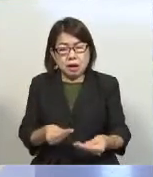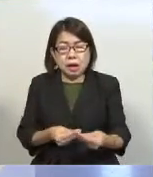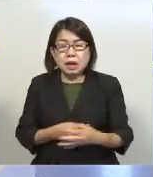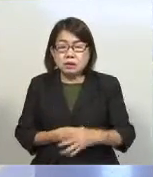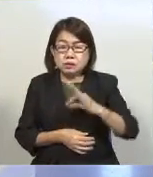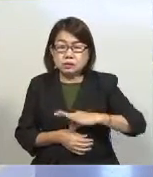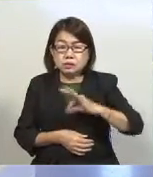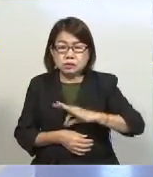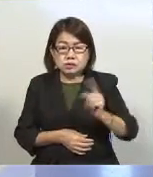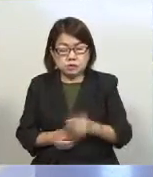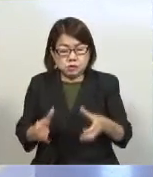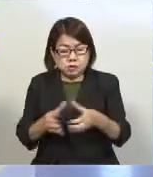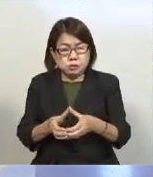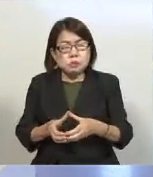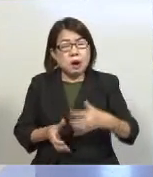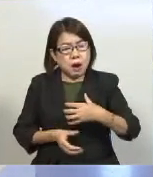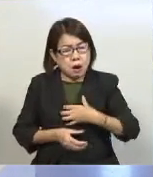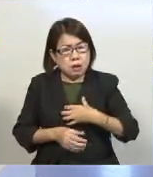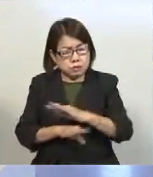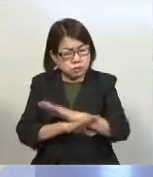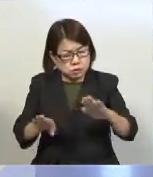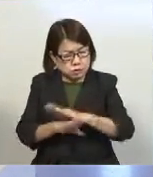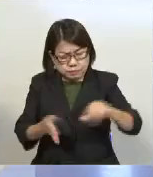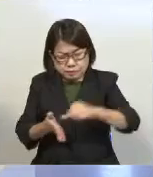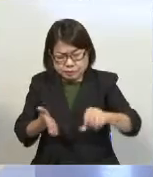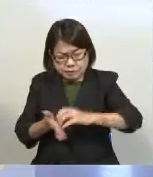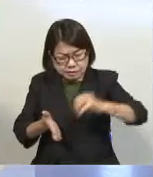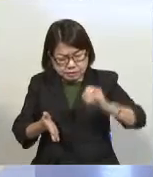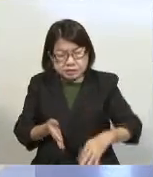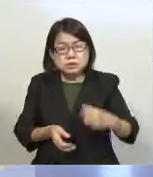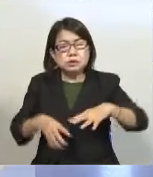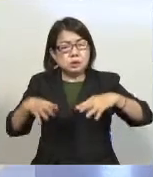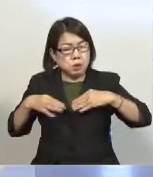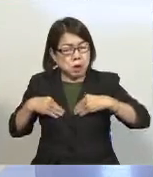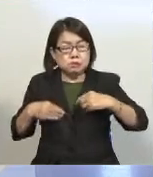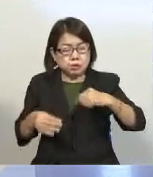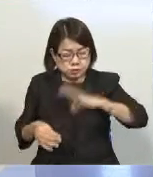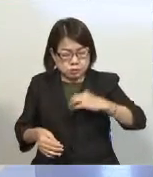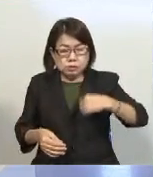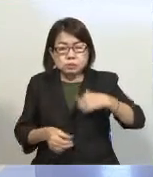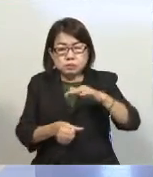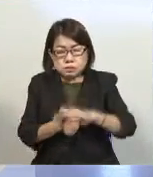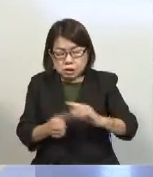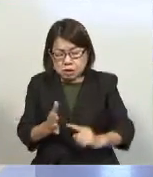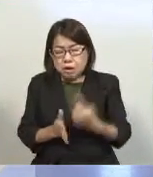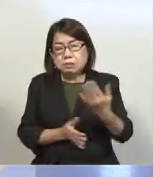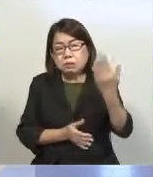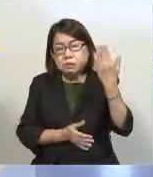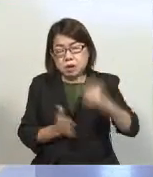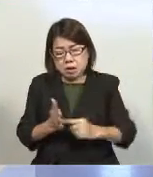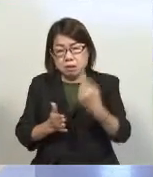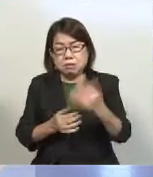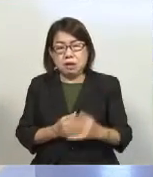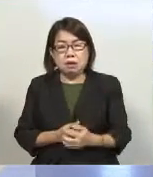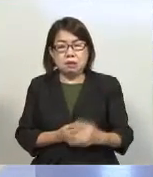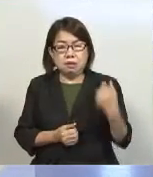อใจให้กับกลุ่มของผู้ที่เห็นด้วยโดยเฉพาะคนที่แสดงออกอย่างชัดเจนแล้วก็มีจุดยืนกันมาตั้งแต่ช่วงแร